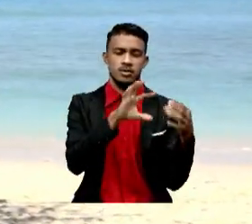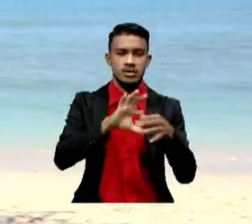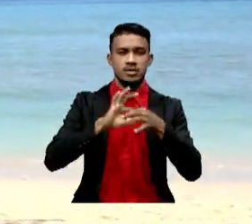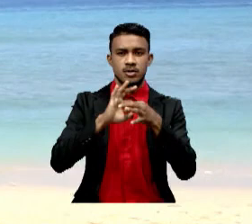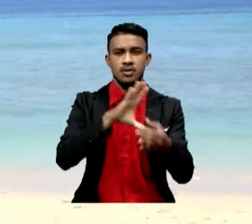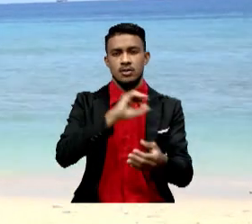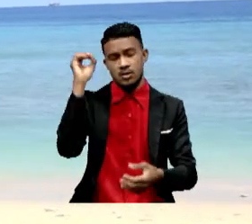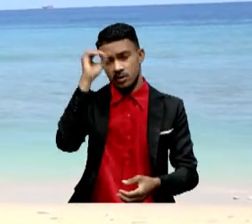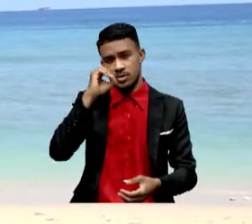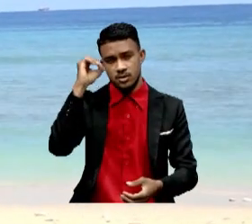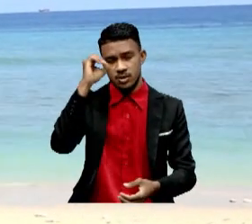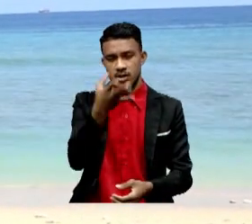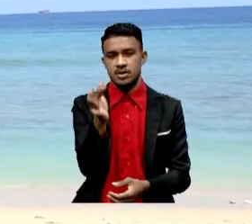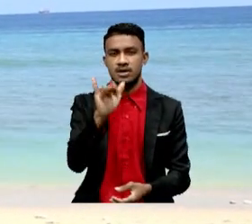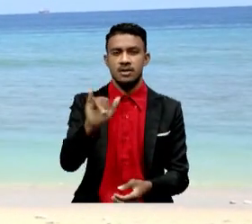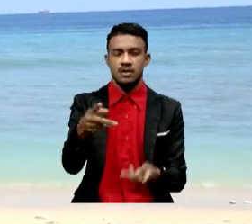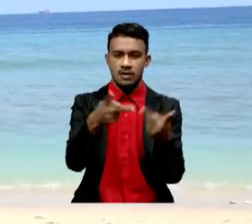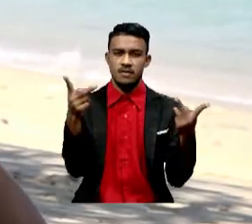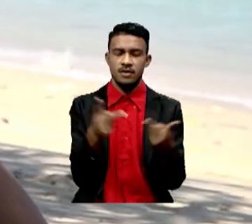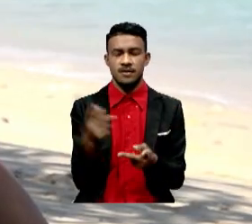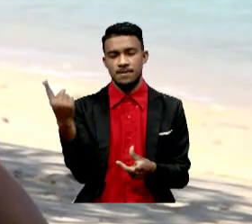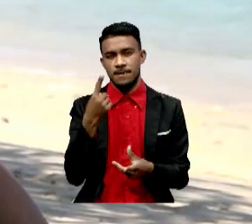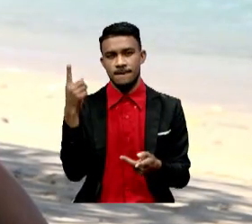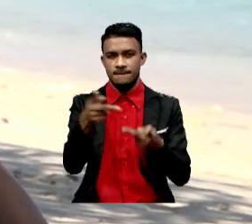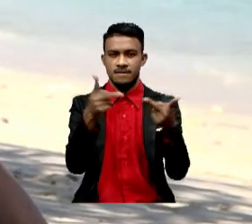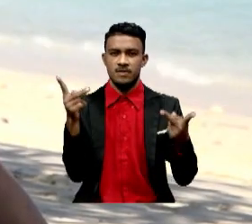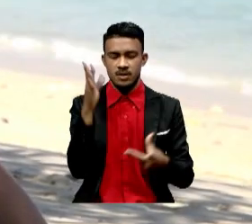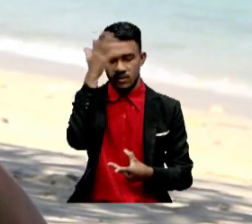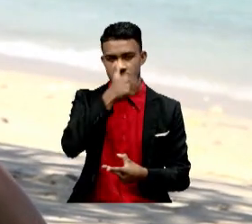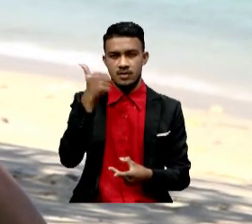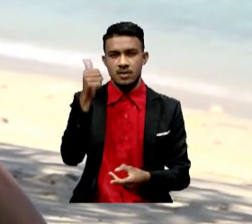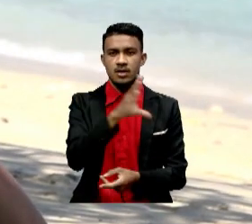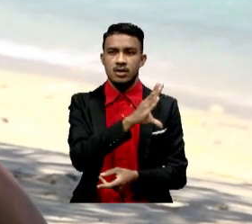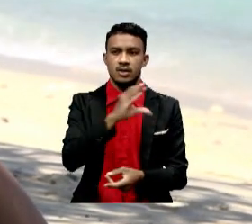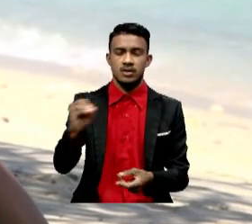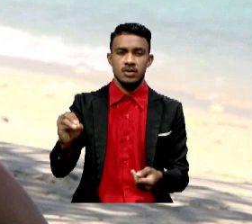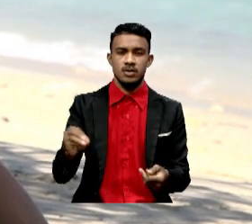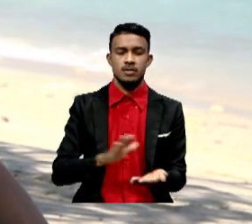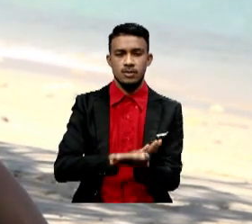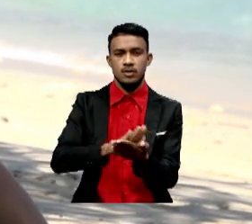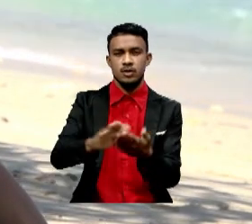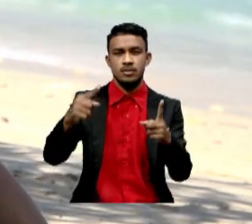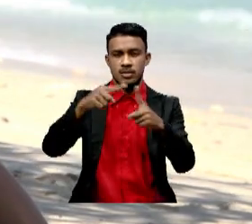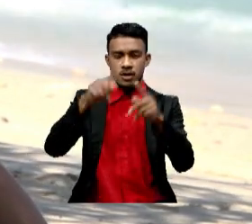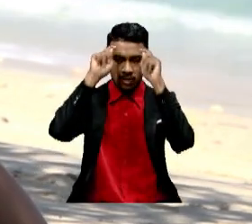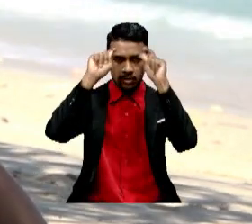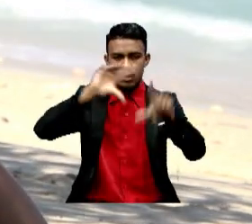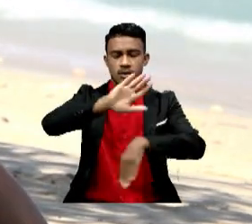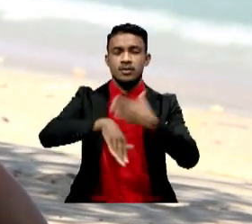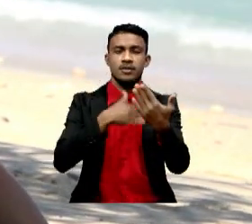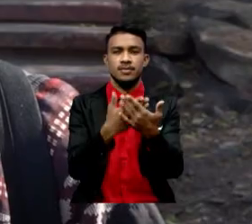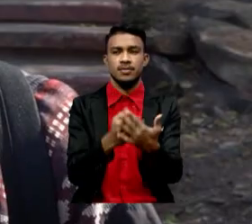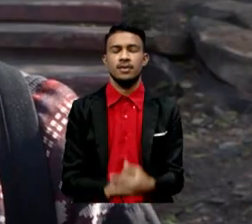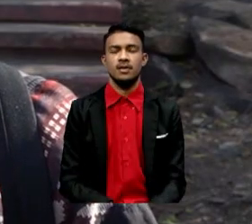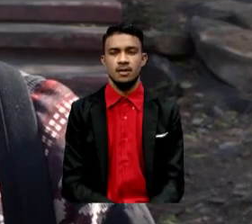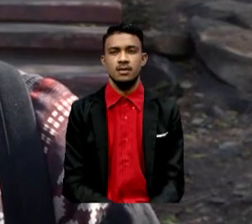sira. Atu nune fatin ne saina fatin fatin furak, no fatin elogia ida ba Timor-Leste tomak. Los